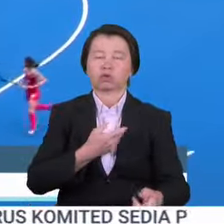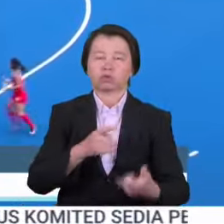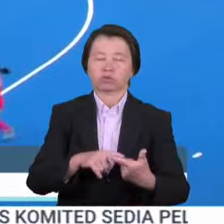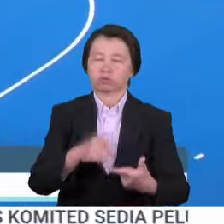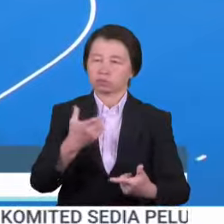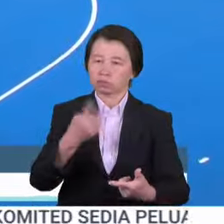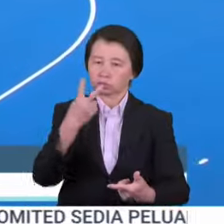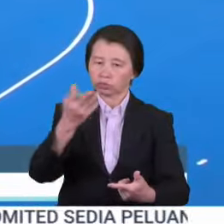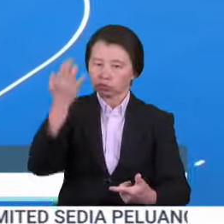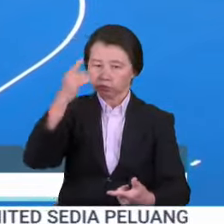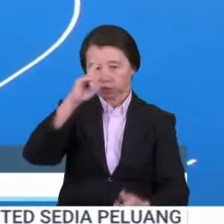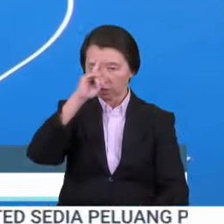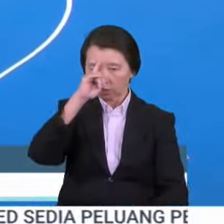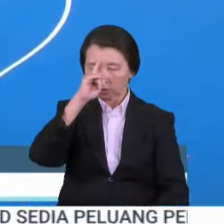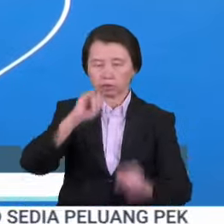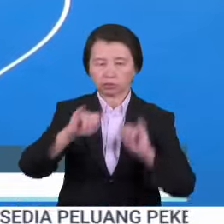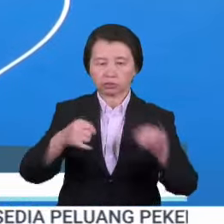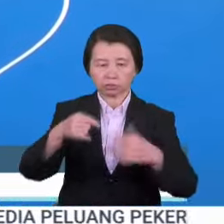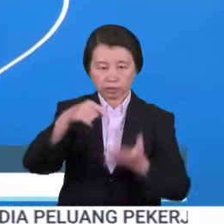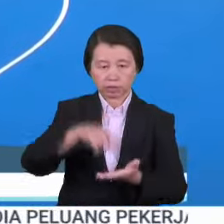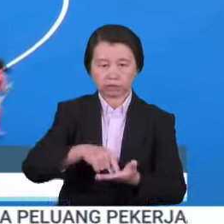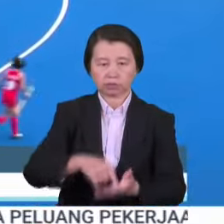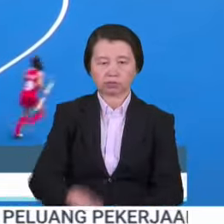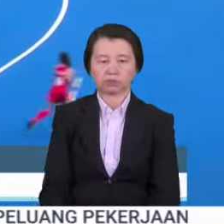edisi lepas India Jumaat ini.